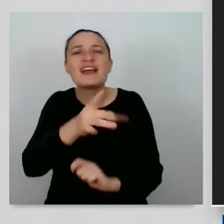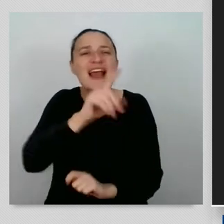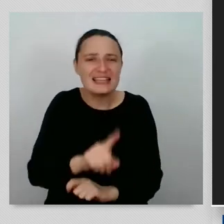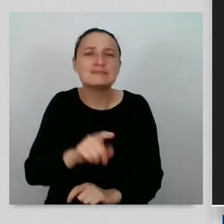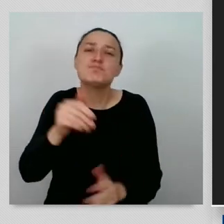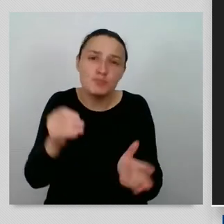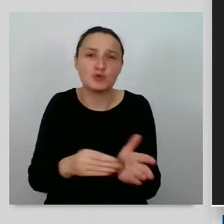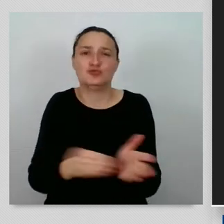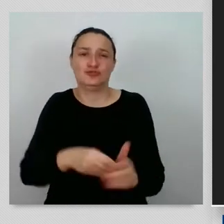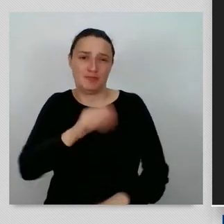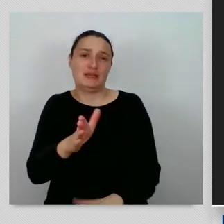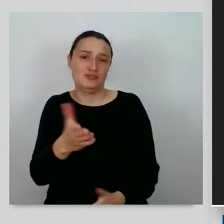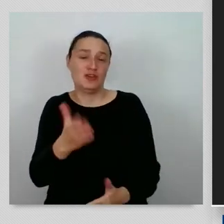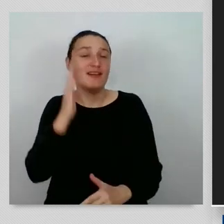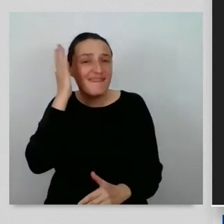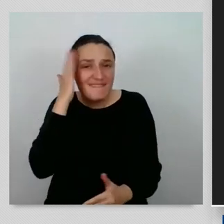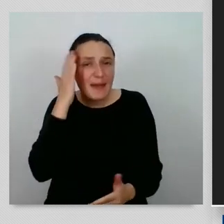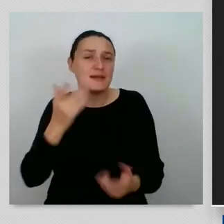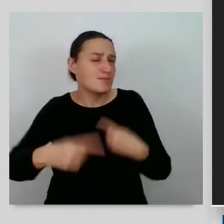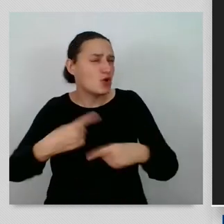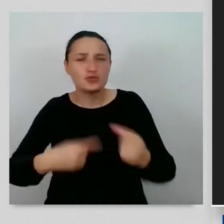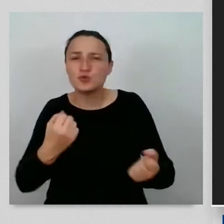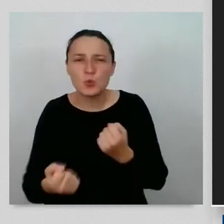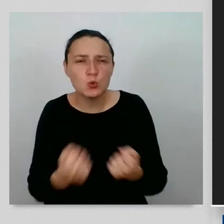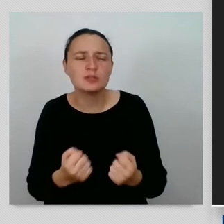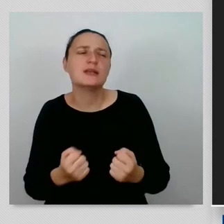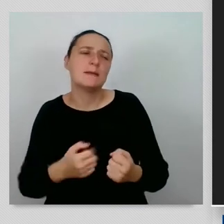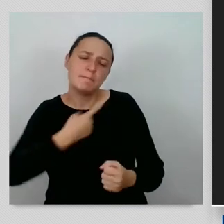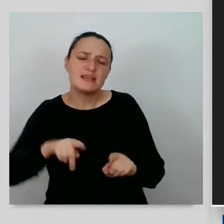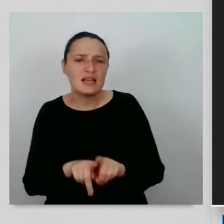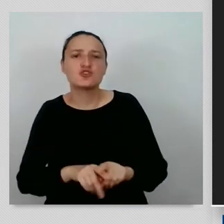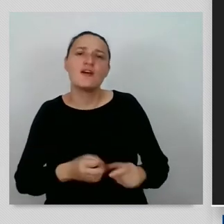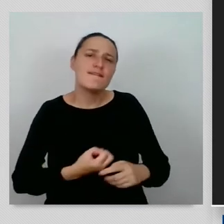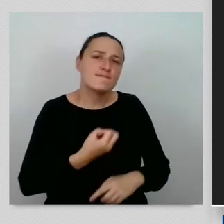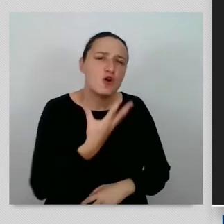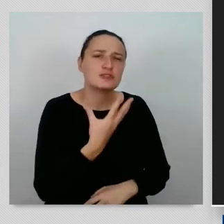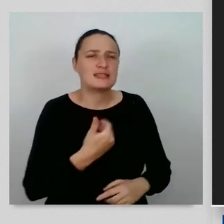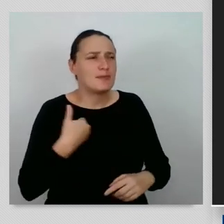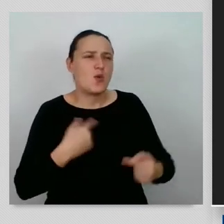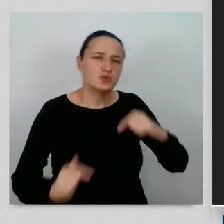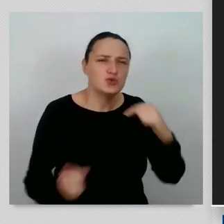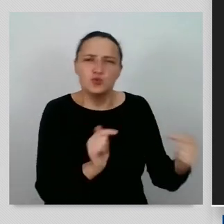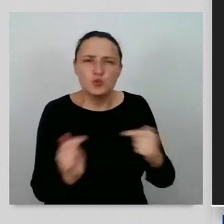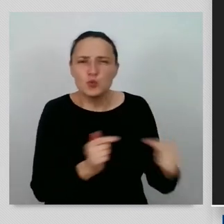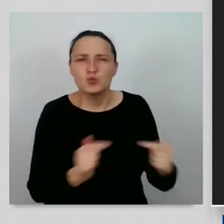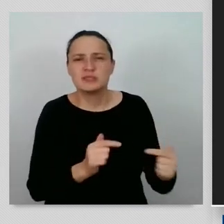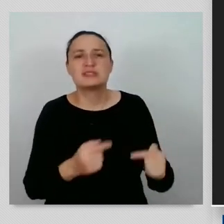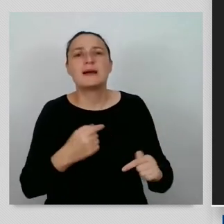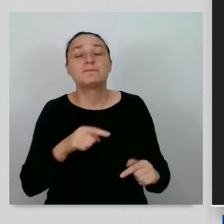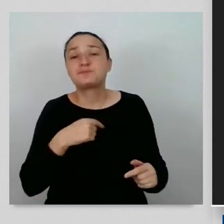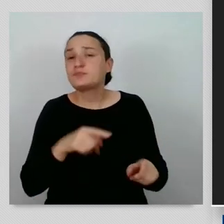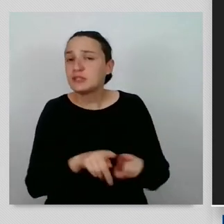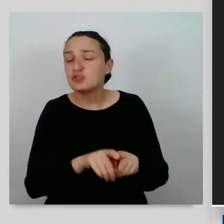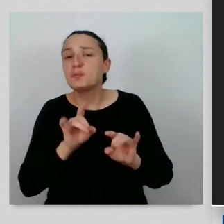trudnego dzisiaj procesu, wiemy, braliśmy w tej dyskusji udział i wiosną aktywnie, niezwykle to stanowisko wspiera pan